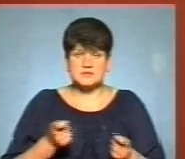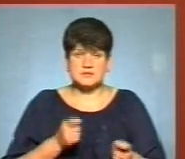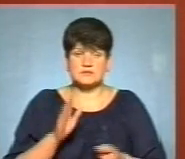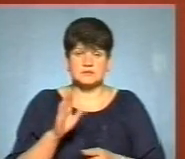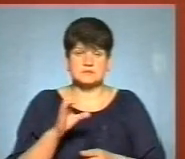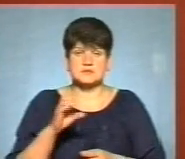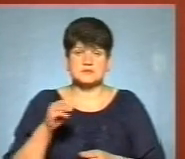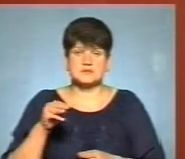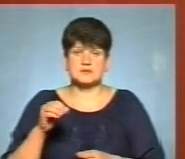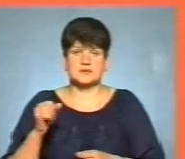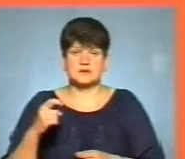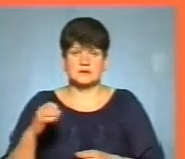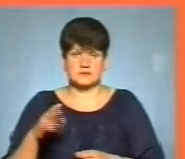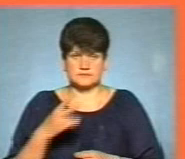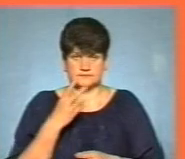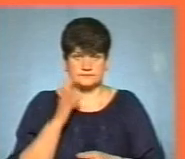Давайте послухаємо, що він каже.